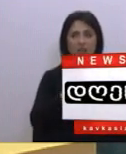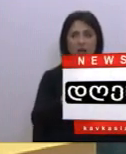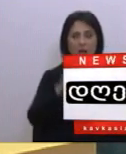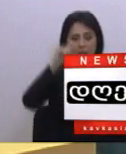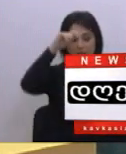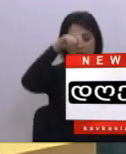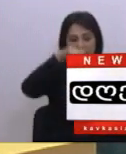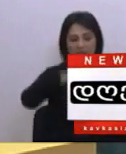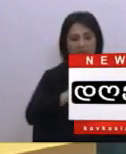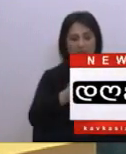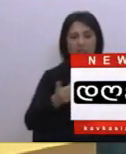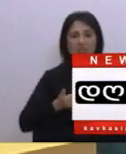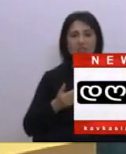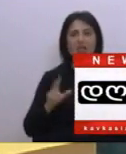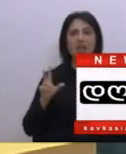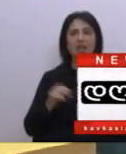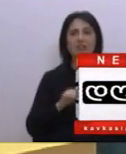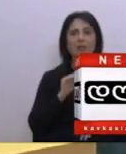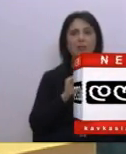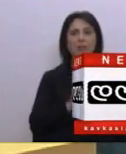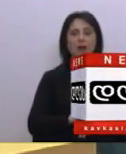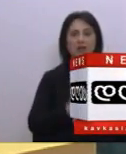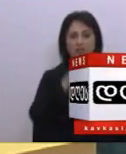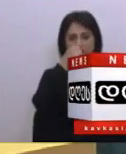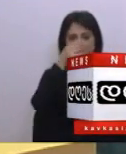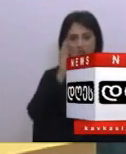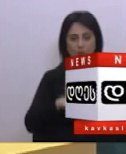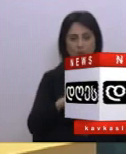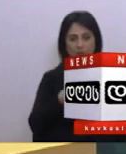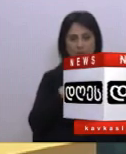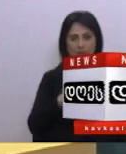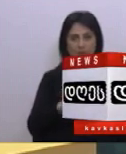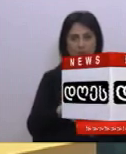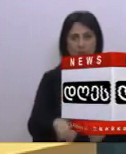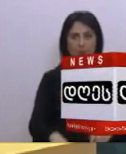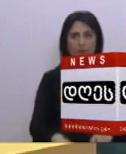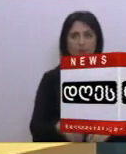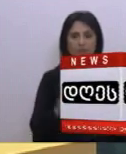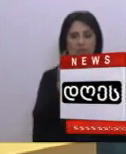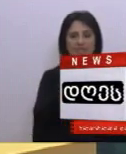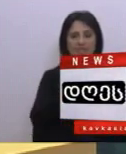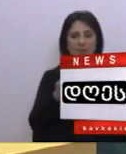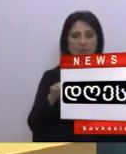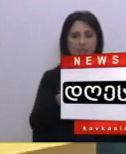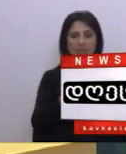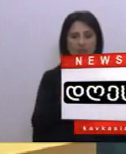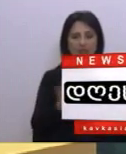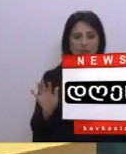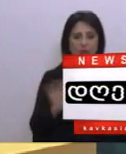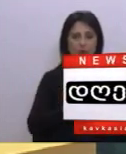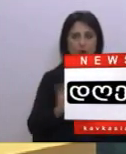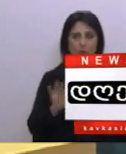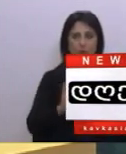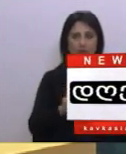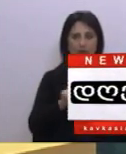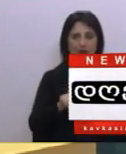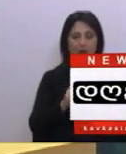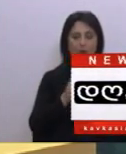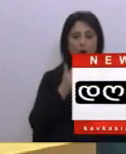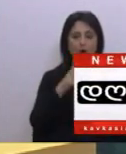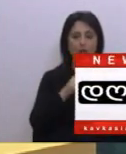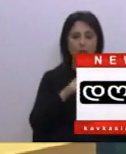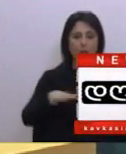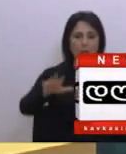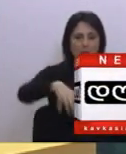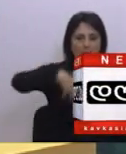სიღრმის ქვეშ მათი სიცოცხლის გადაჭენა ფაქტობრივად შეუძლებელი იყო. Ძებნაშველის ოპერაციას და ამ ოდენობის მიწის